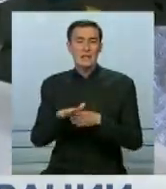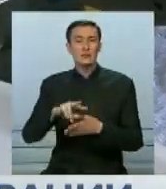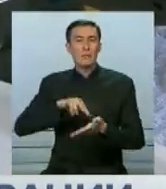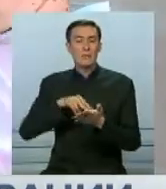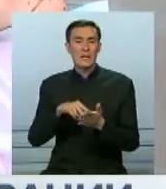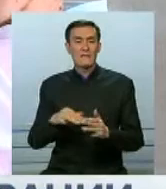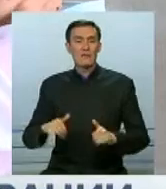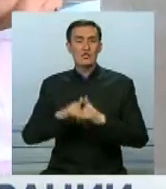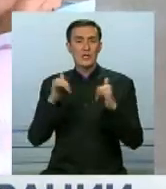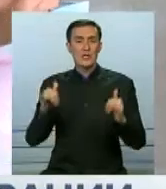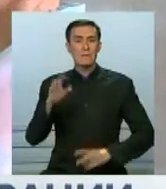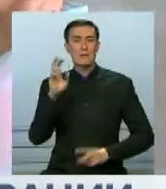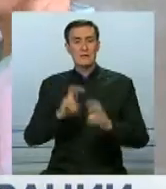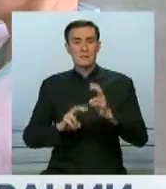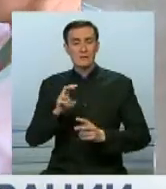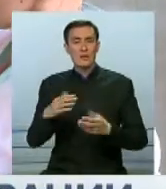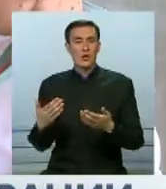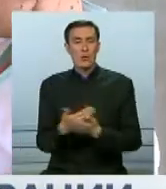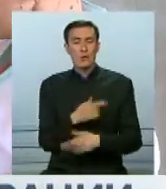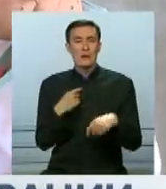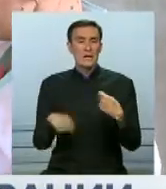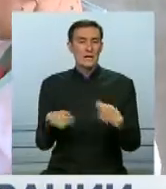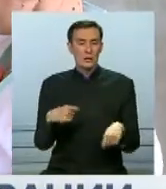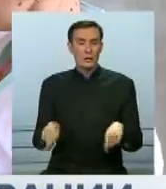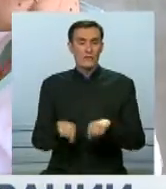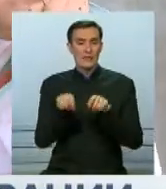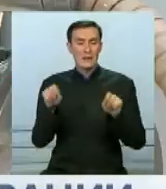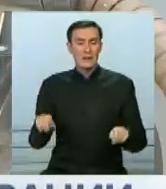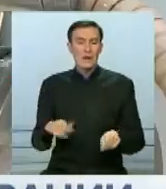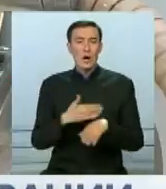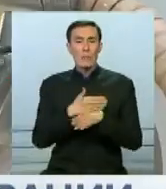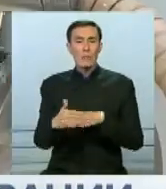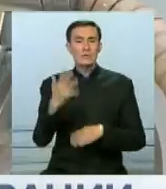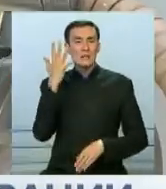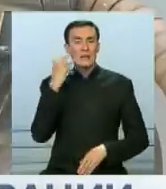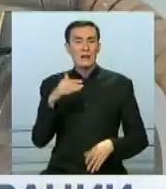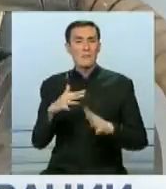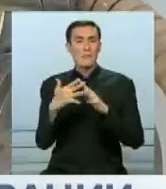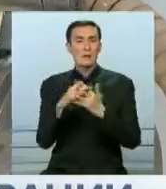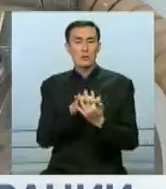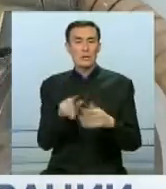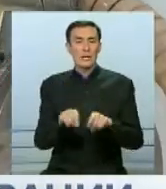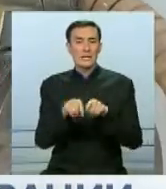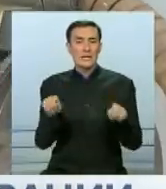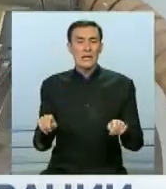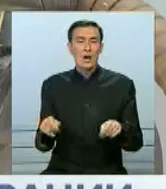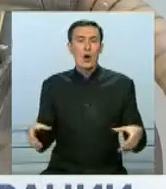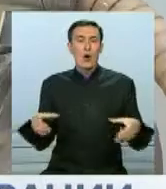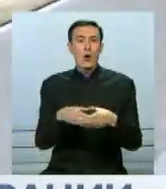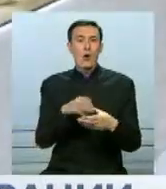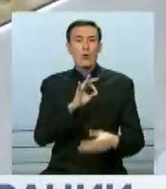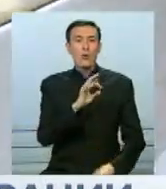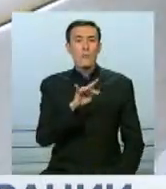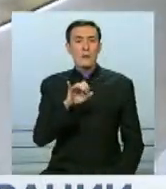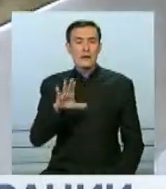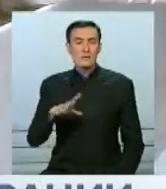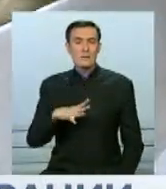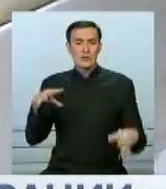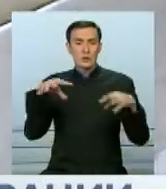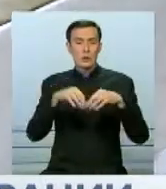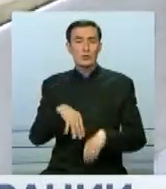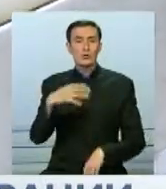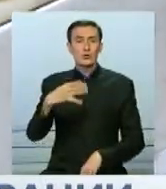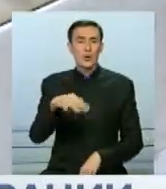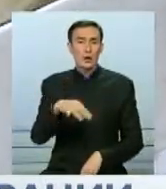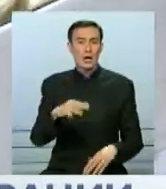расширение производства и завоевание новых рынков сбыта здесь появилась после того, как в поселке организовали кооператив. В него вошли больше 40